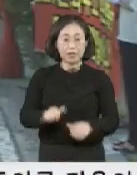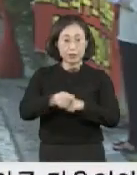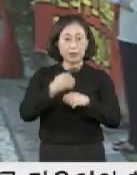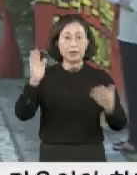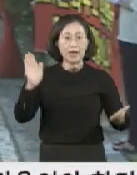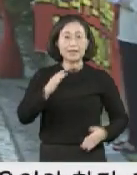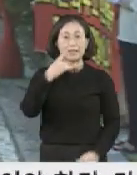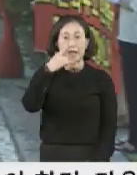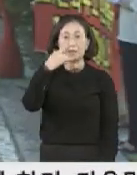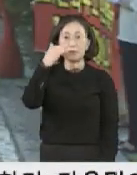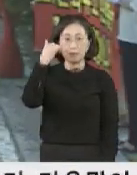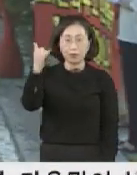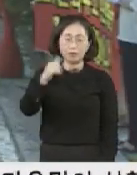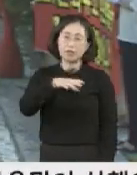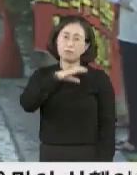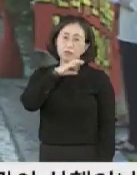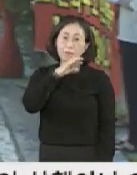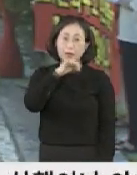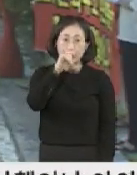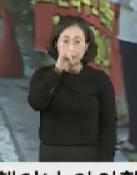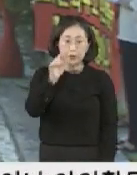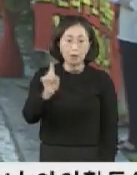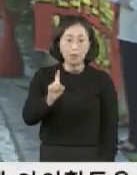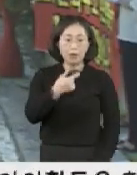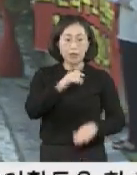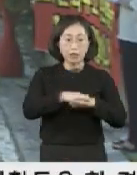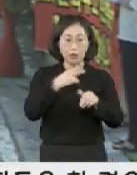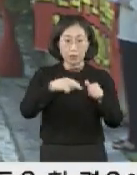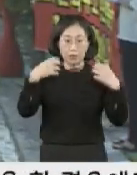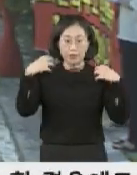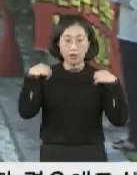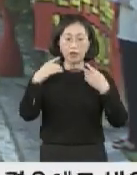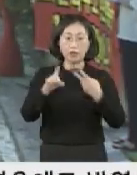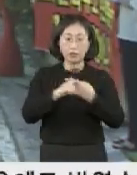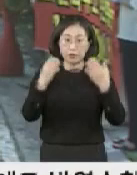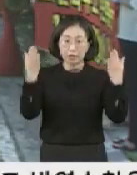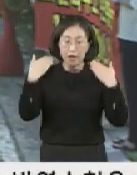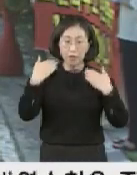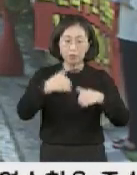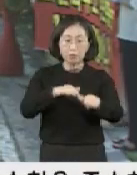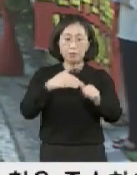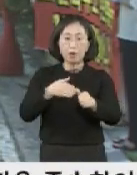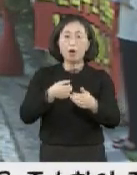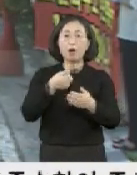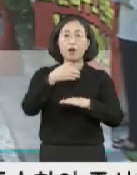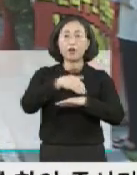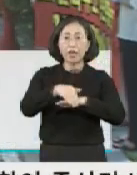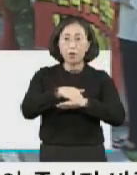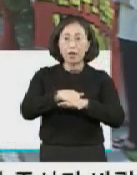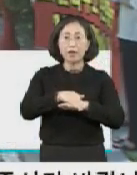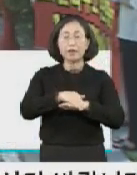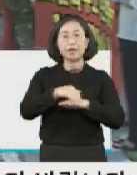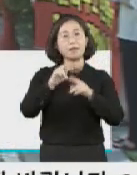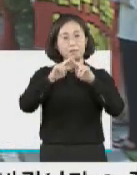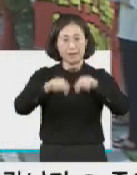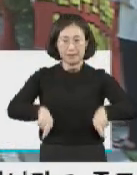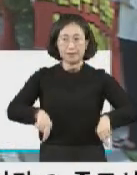초등학생 자녀를 둔 학부모들의 원성을 샀던 대전교육청의 중학교 학군 배정 방침이 백지화될 것으로